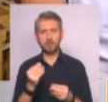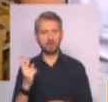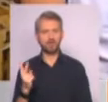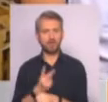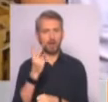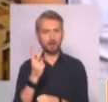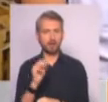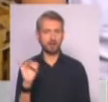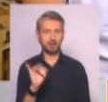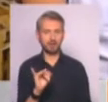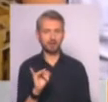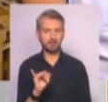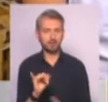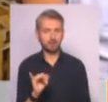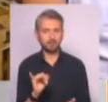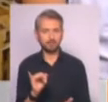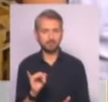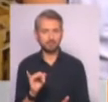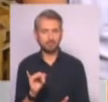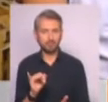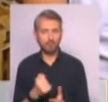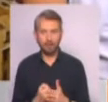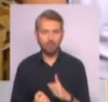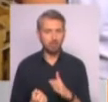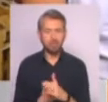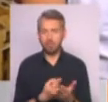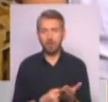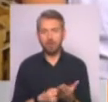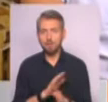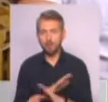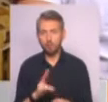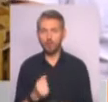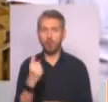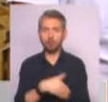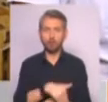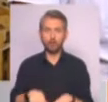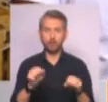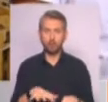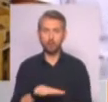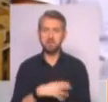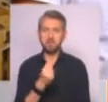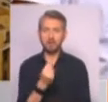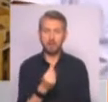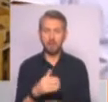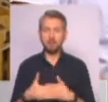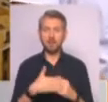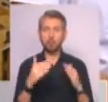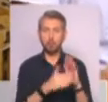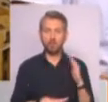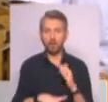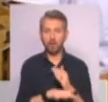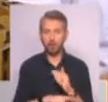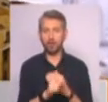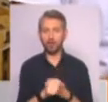раза. И необоснованная на одной улице может быть цена прибудинковой территории за